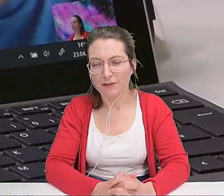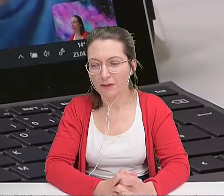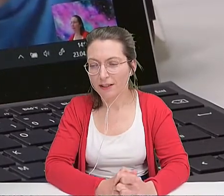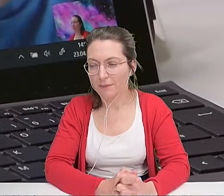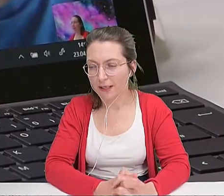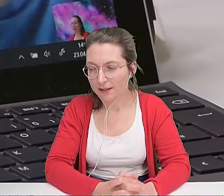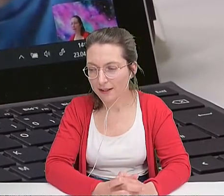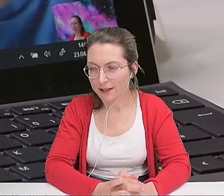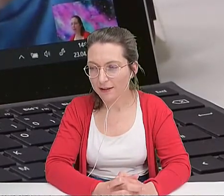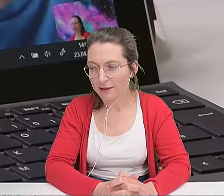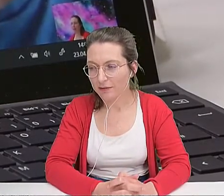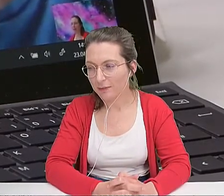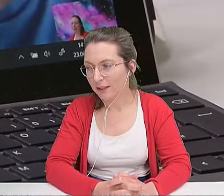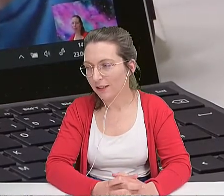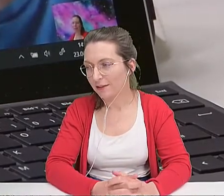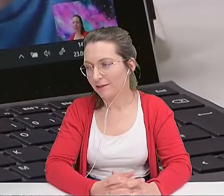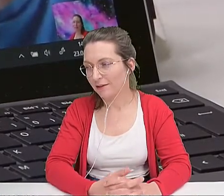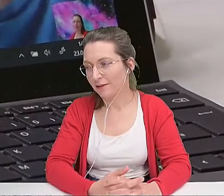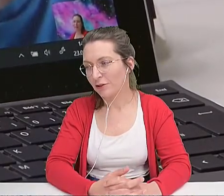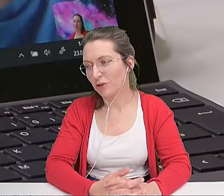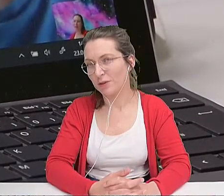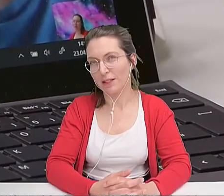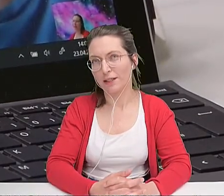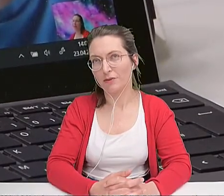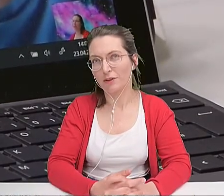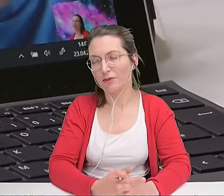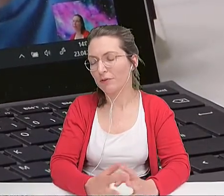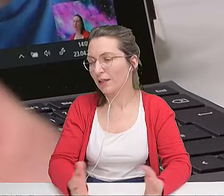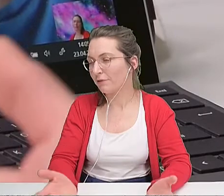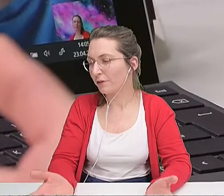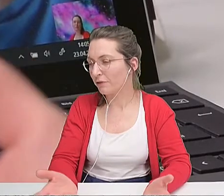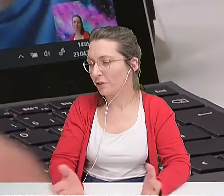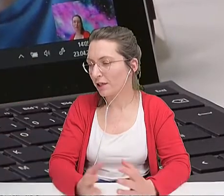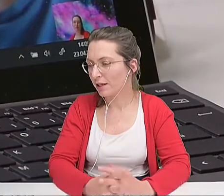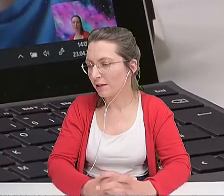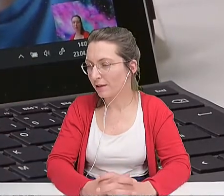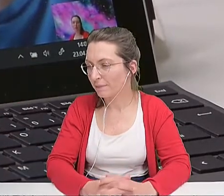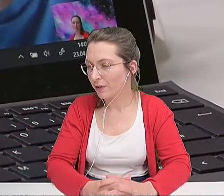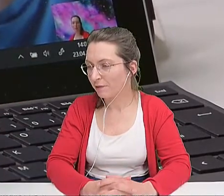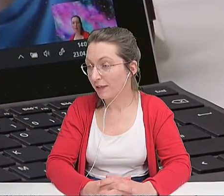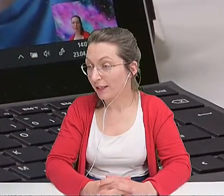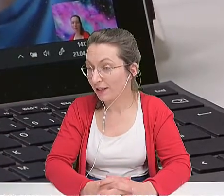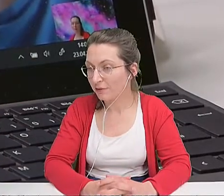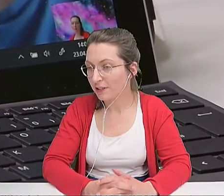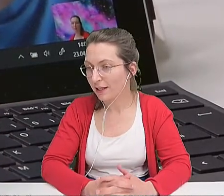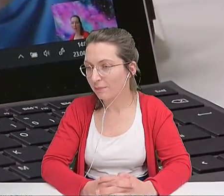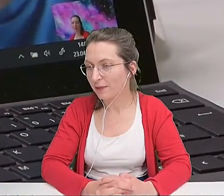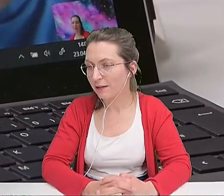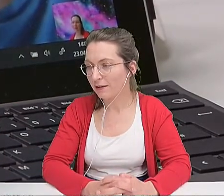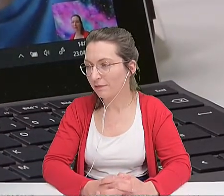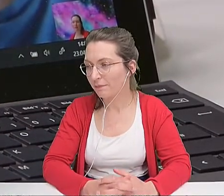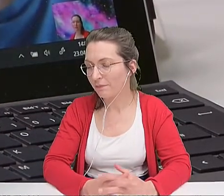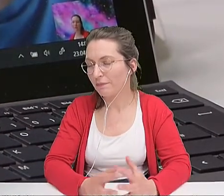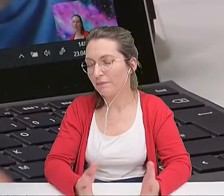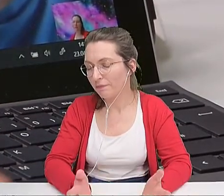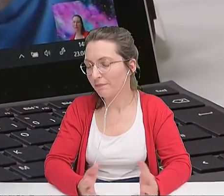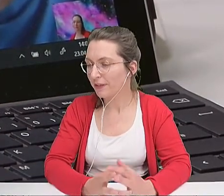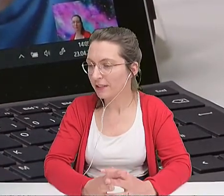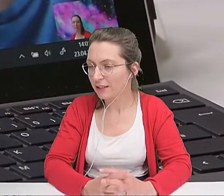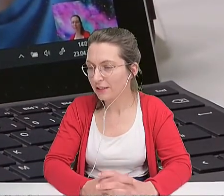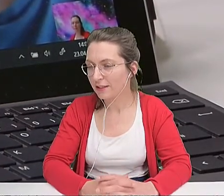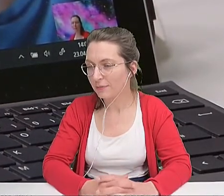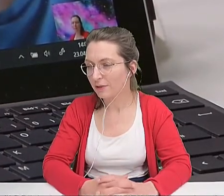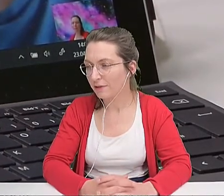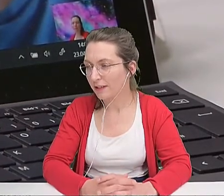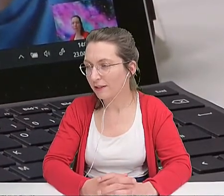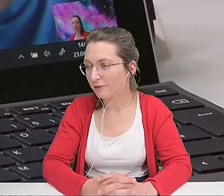was man jetzt online machen kann, auch wenn man nicht in die Schule geht. Und ich würde einfach vorschlagen, ihr fangt an und zeigt mal, Was